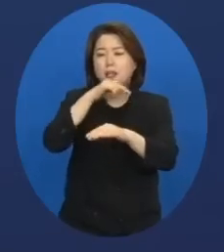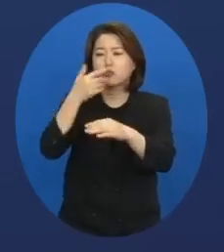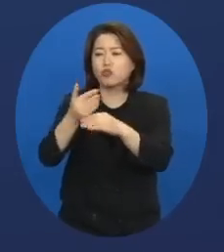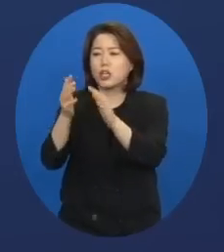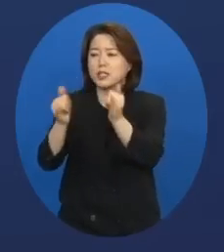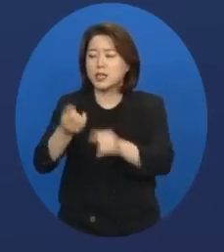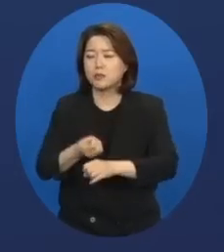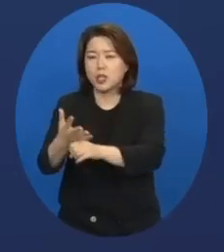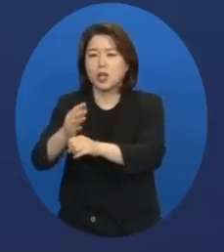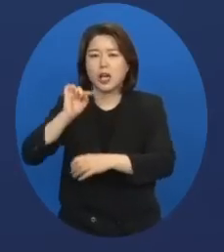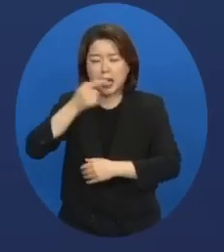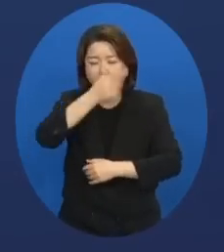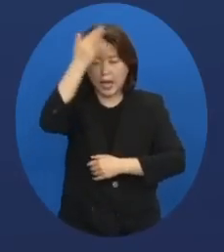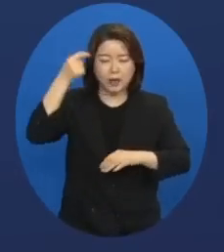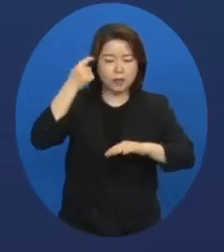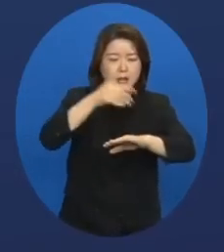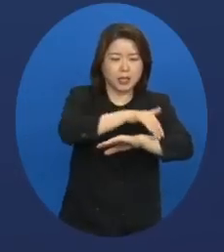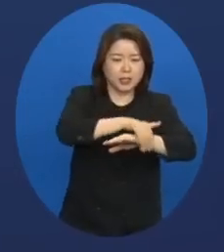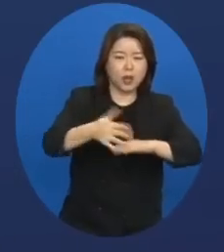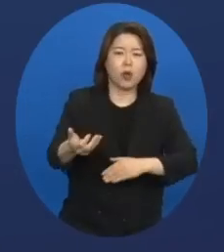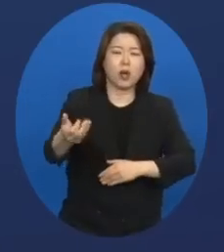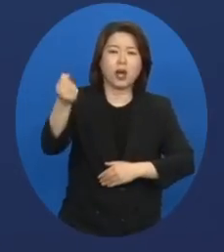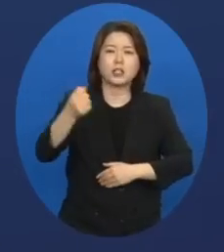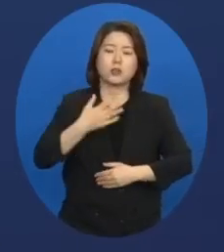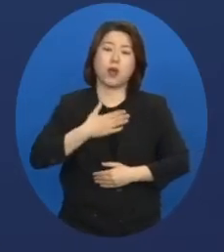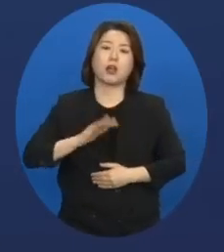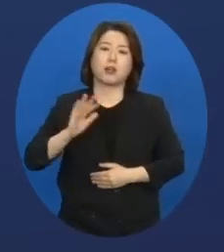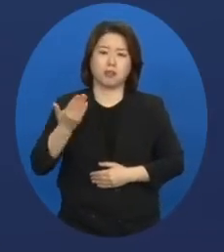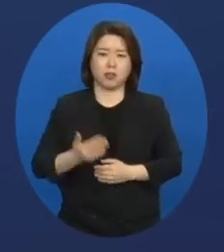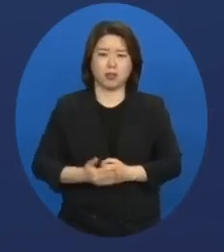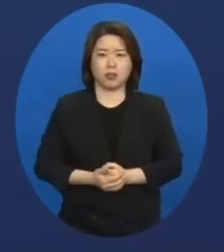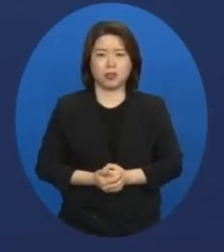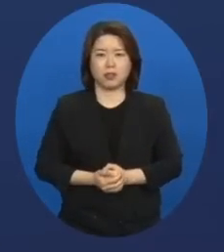전하려는 아름다운 계획을 가지고 계심을 알게 됩니다.